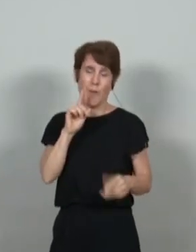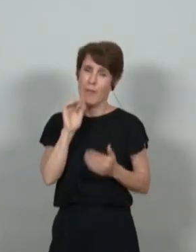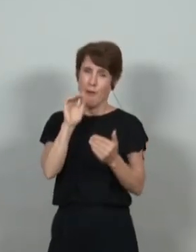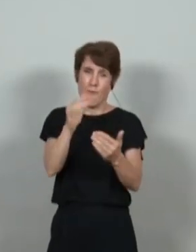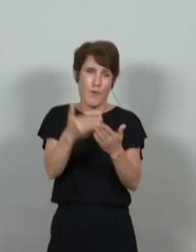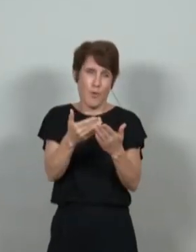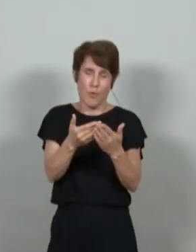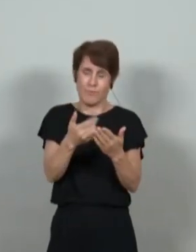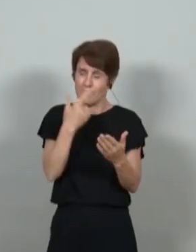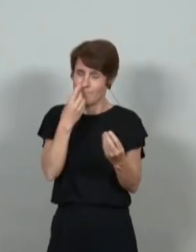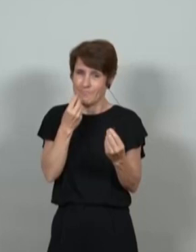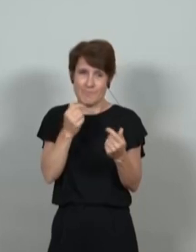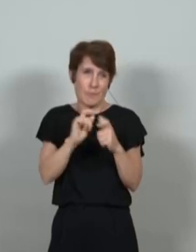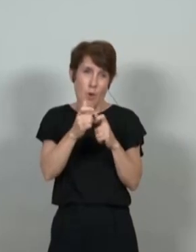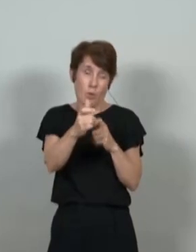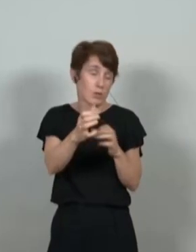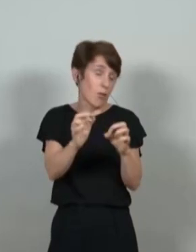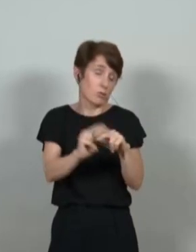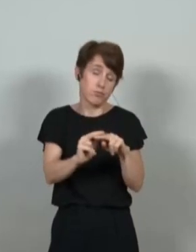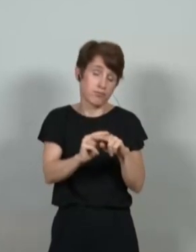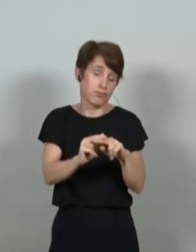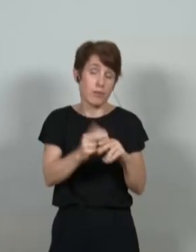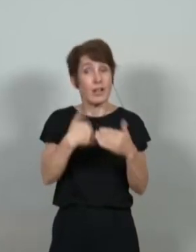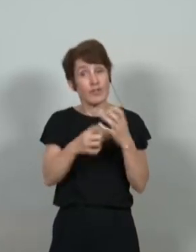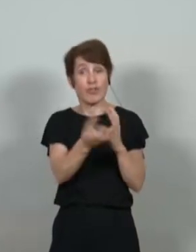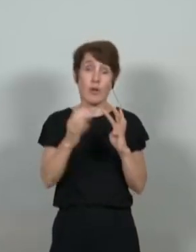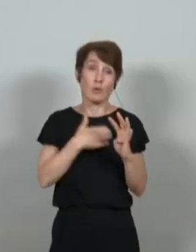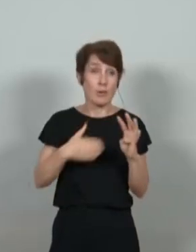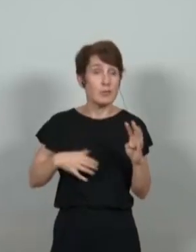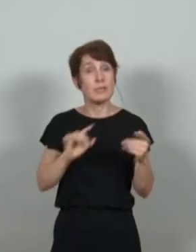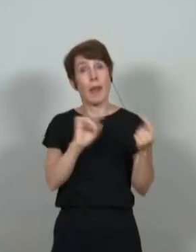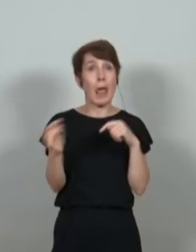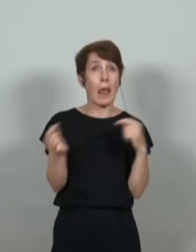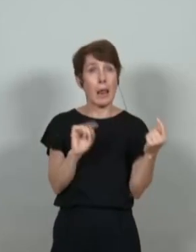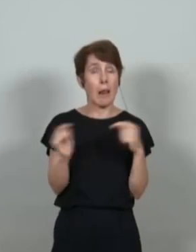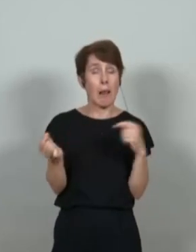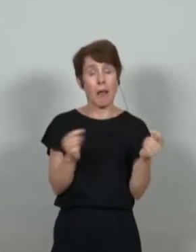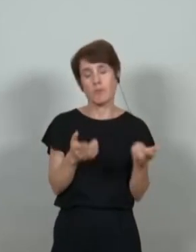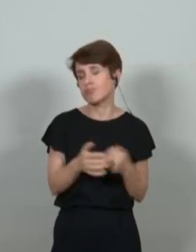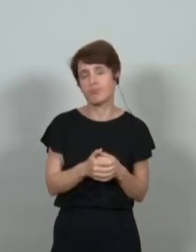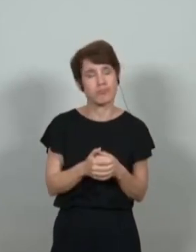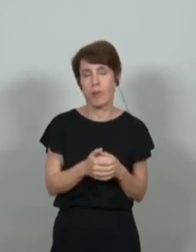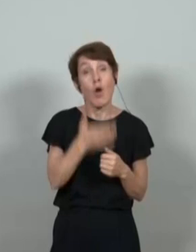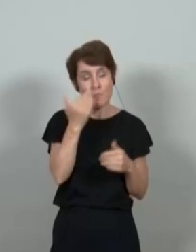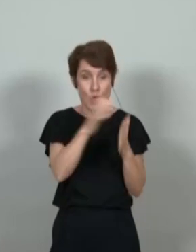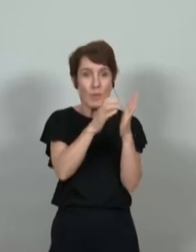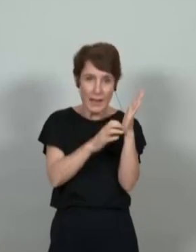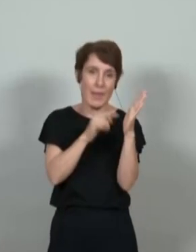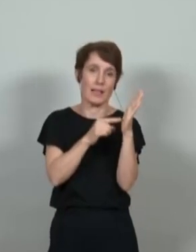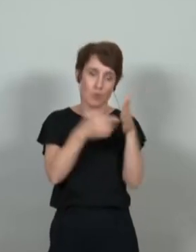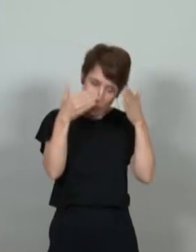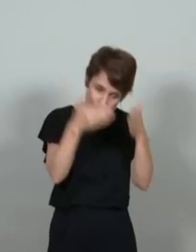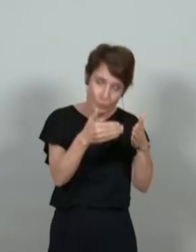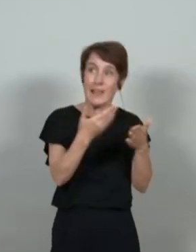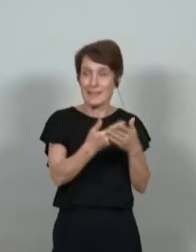des choses derrière qui aboutissent fortement qu'on passe beaucoup de temps au conseil municipal sur ces sujets là et qu'on préférait se consacrer sur les délibérations qui sont le cœur